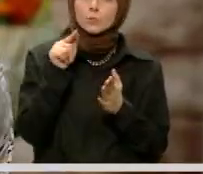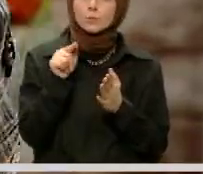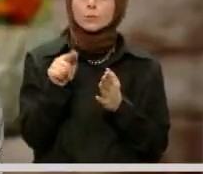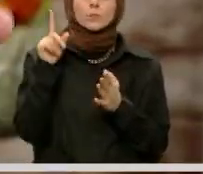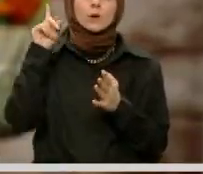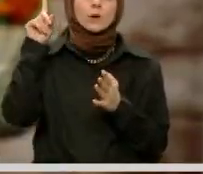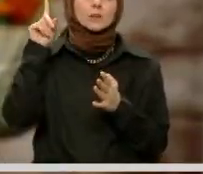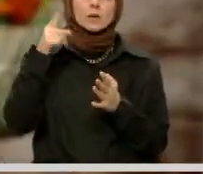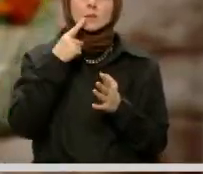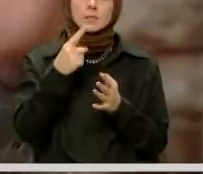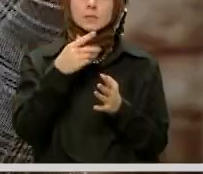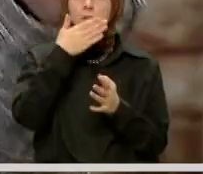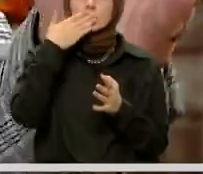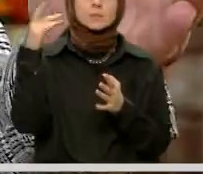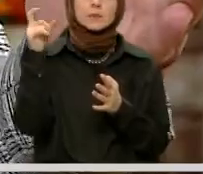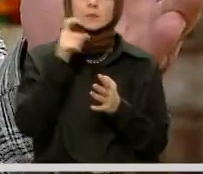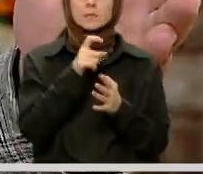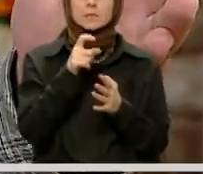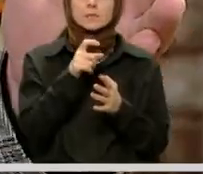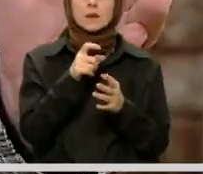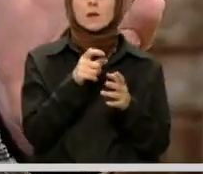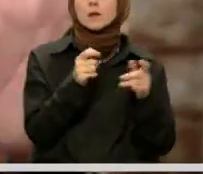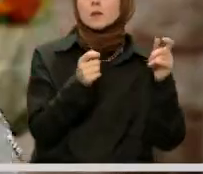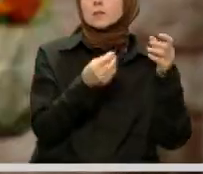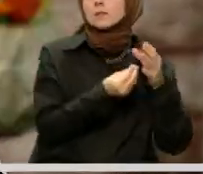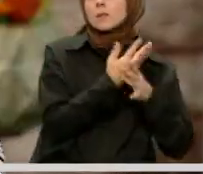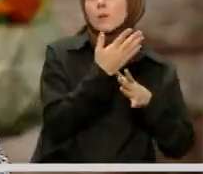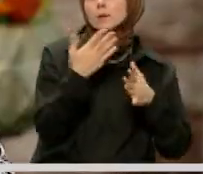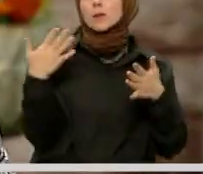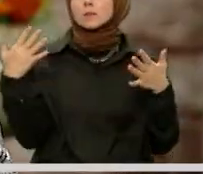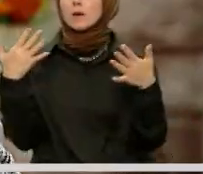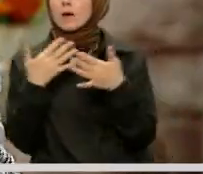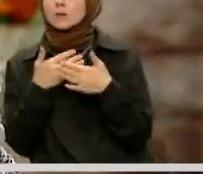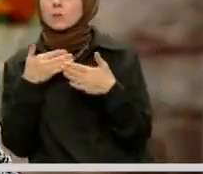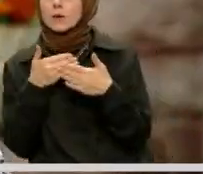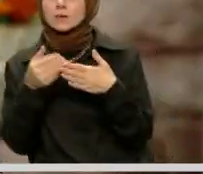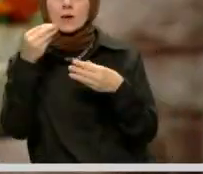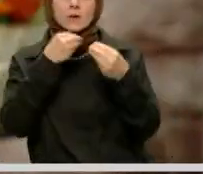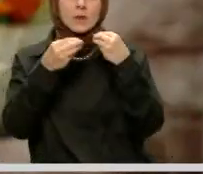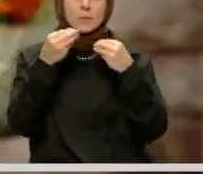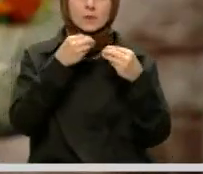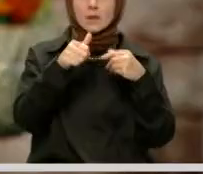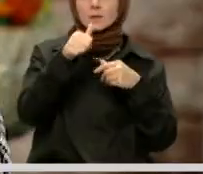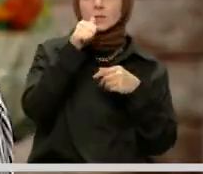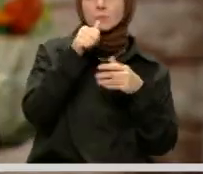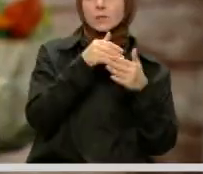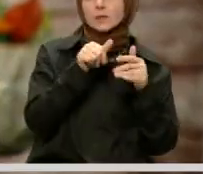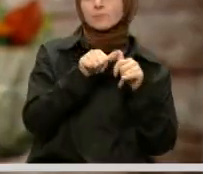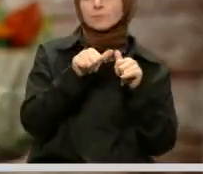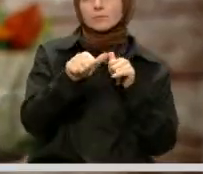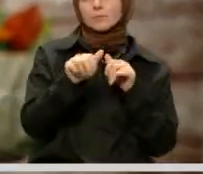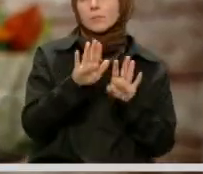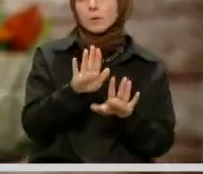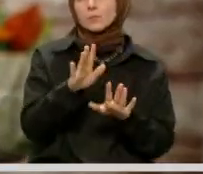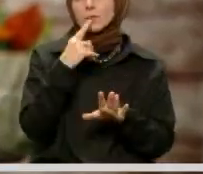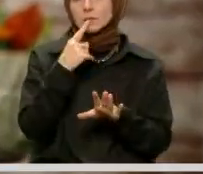ki Ramazan ayında imsak vaktinden iftar vaktine kadar yemeden içmeden uzak duracaksın. Bu kuralı Allah